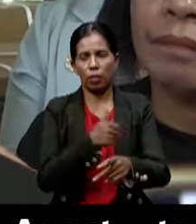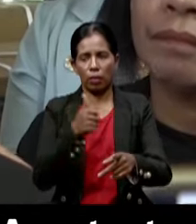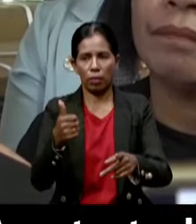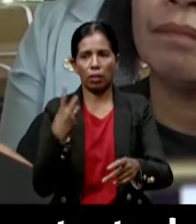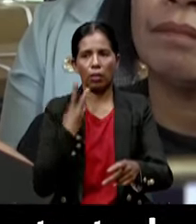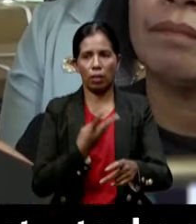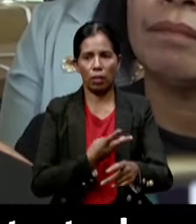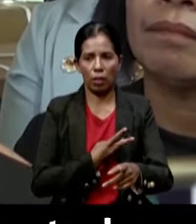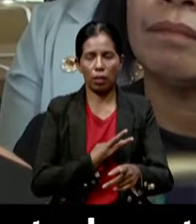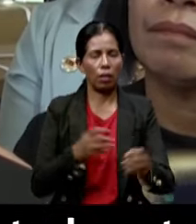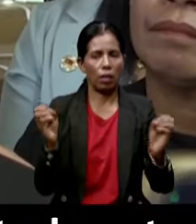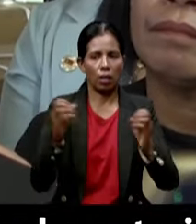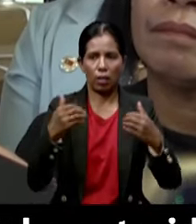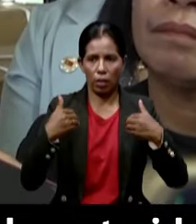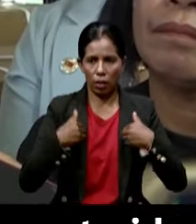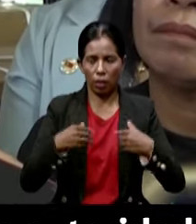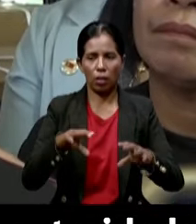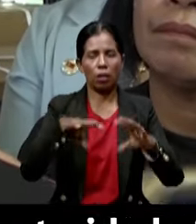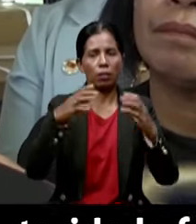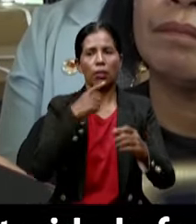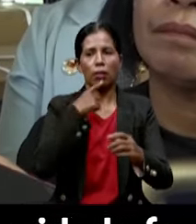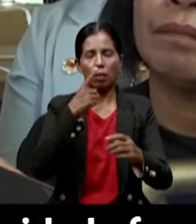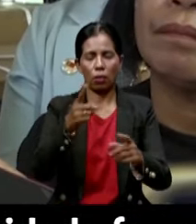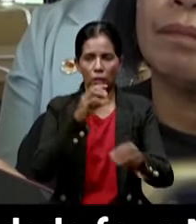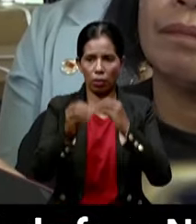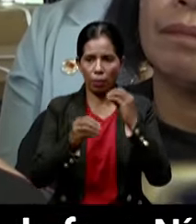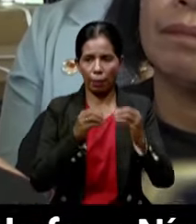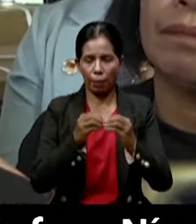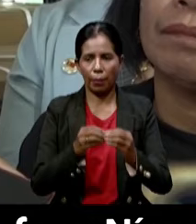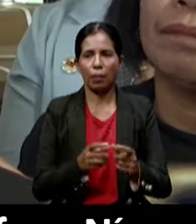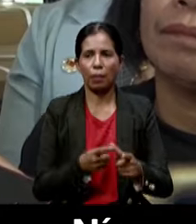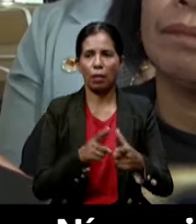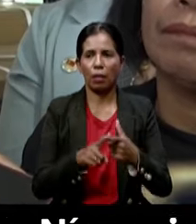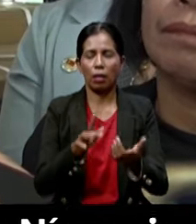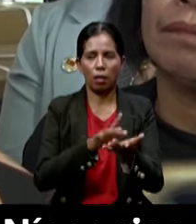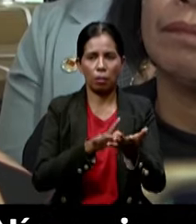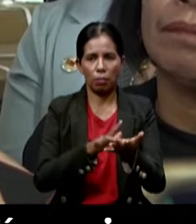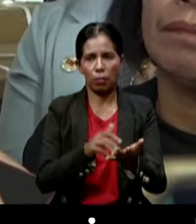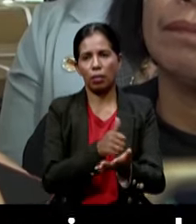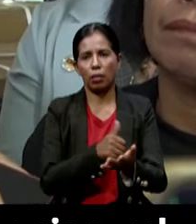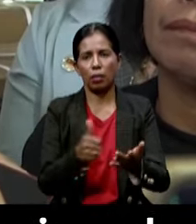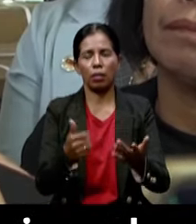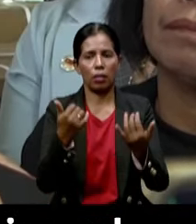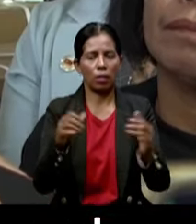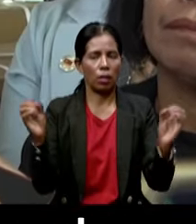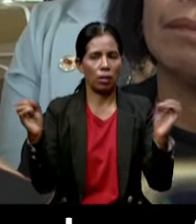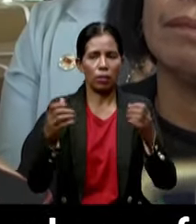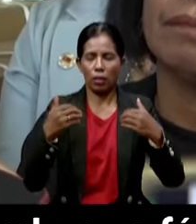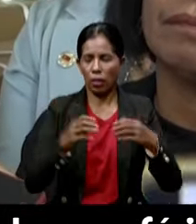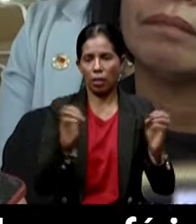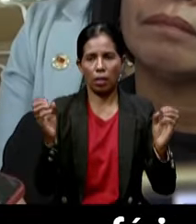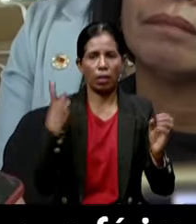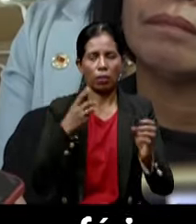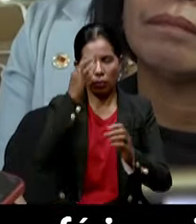bemak dalam rumah lah iha. Hanya semua orang komisaru kuliahana iha aimoruk tertentu. Maybe irane laos lah iha. Maybe irane bawain